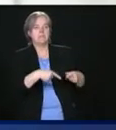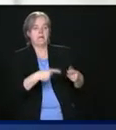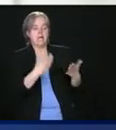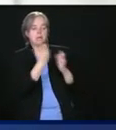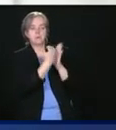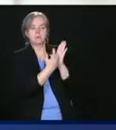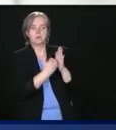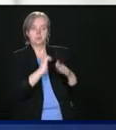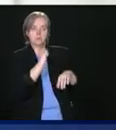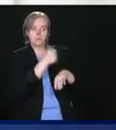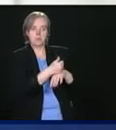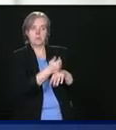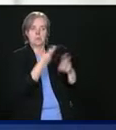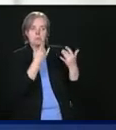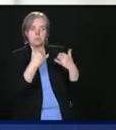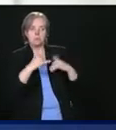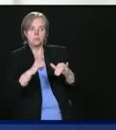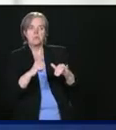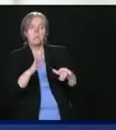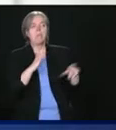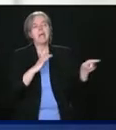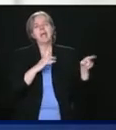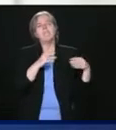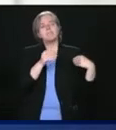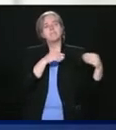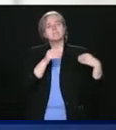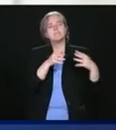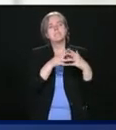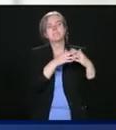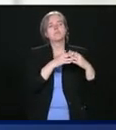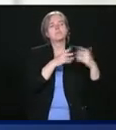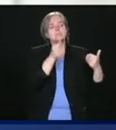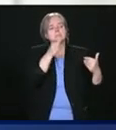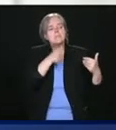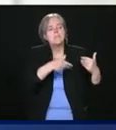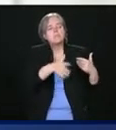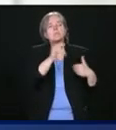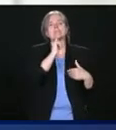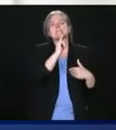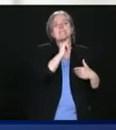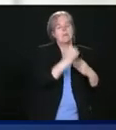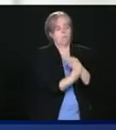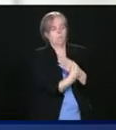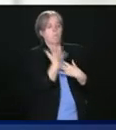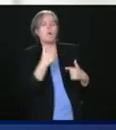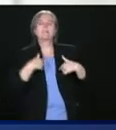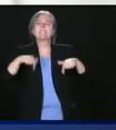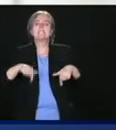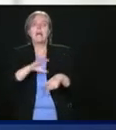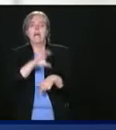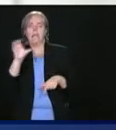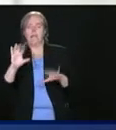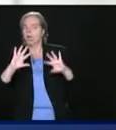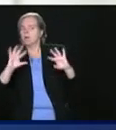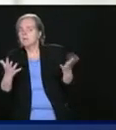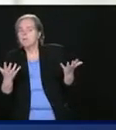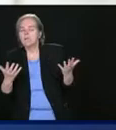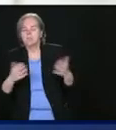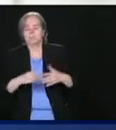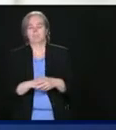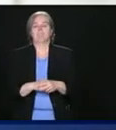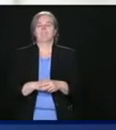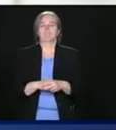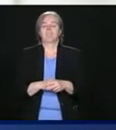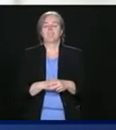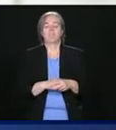États-Unis assouplissent les restrictions au cours des prochaines semaines, quel genre de menace cela représente pour les Canadiens? Nous avons une